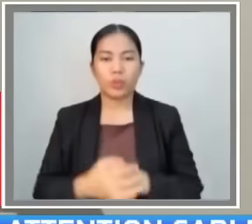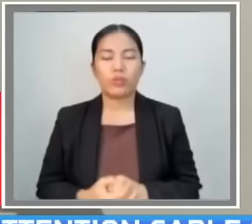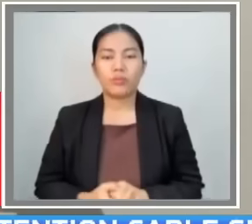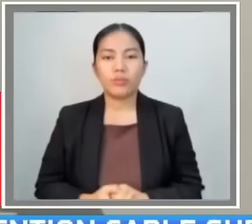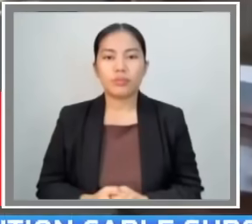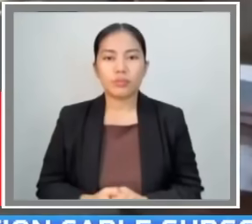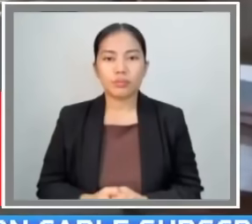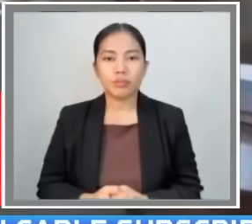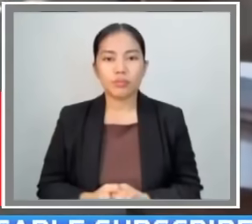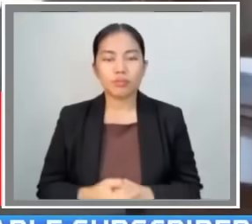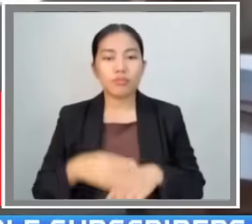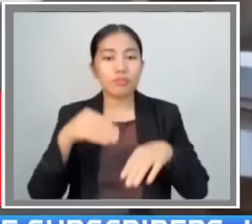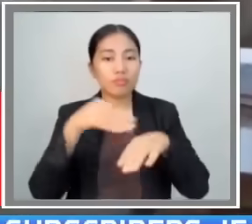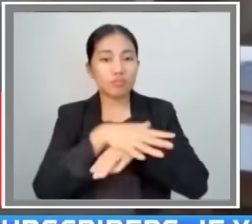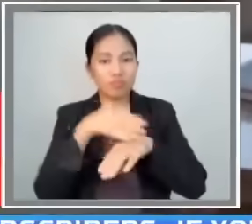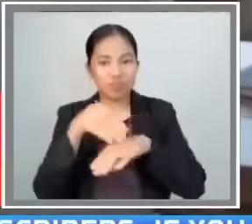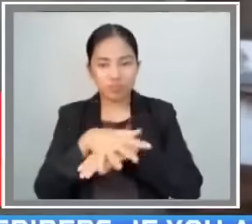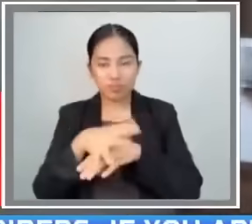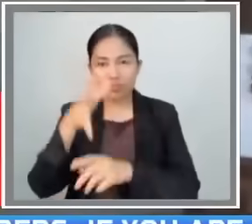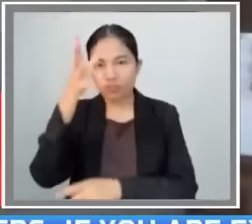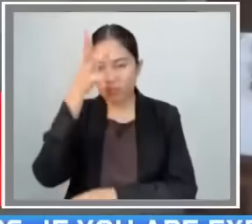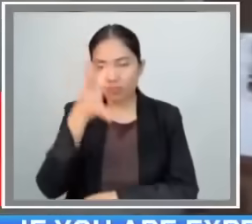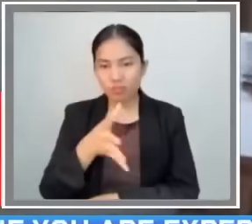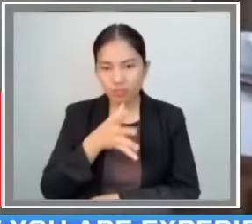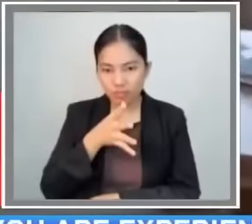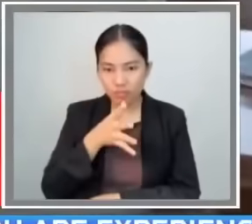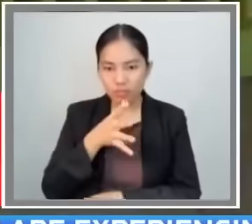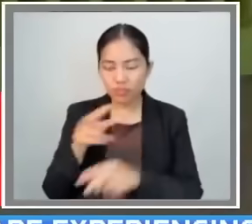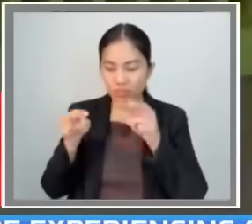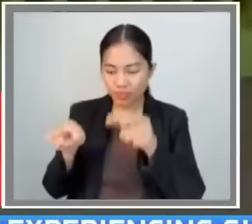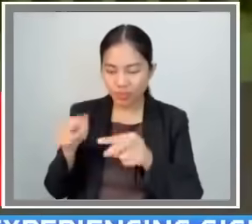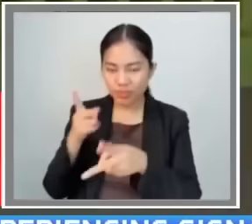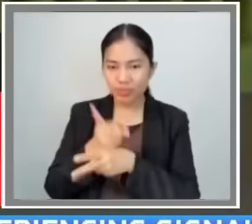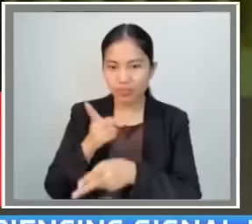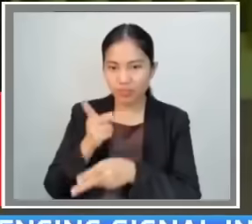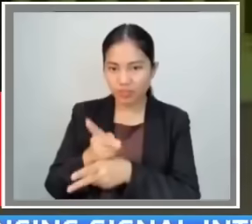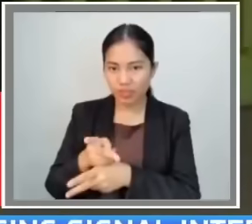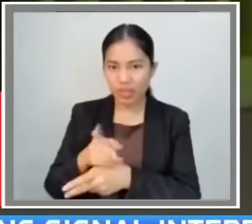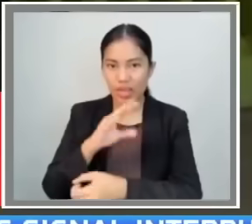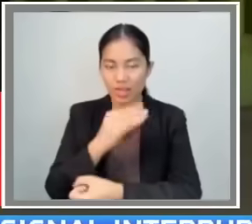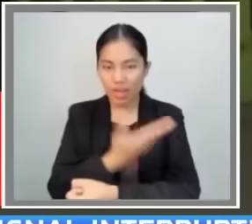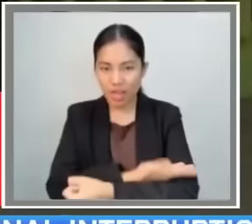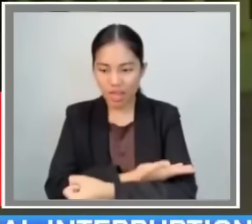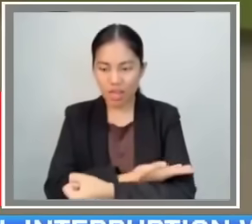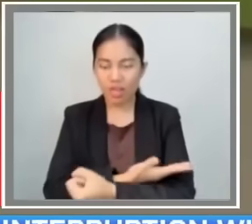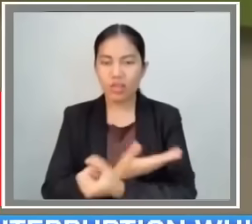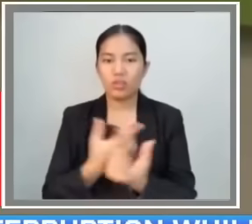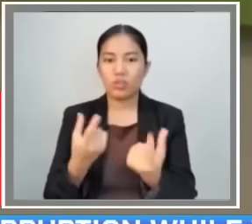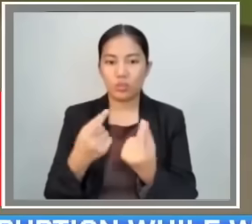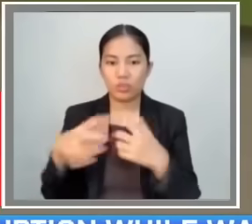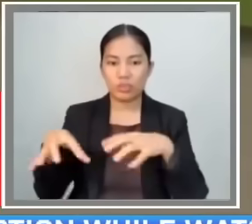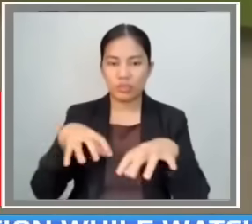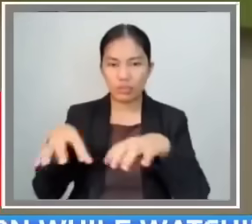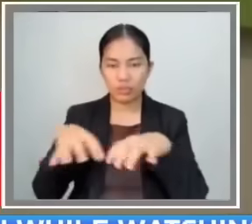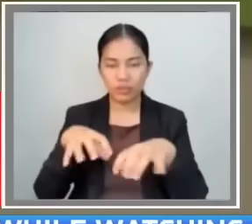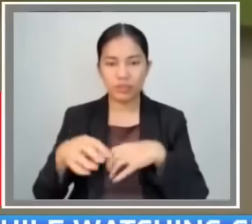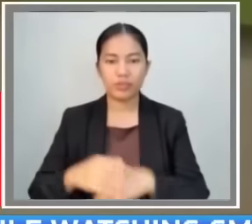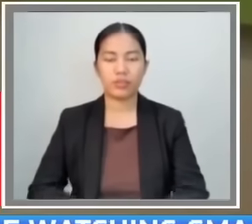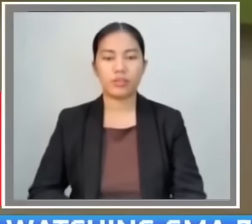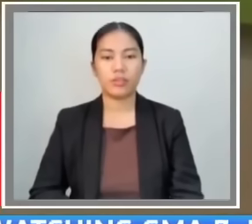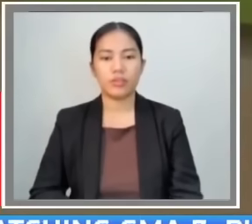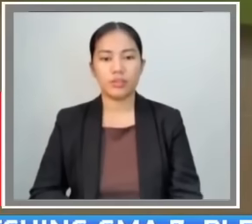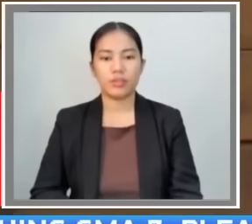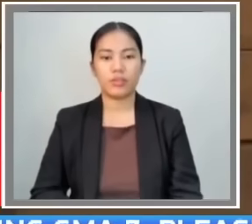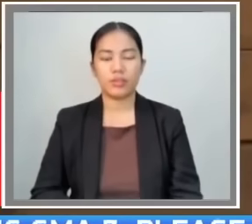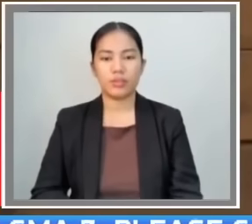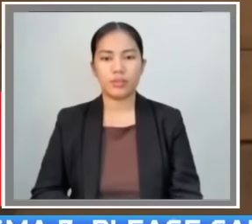na tignan mabuti yung anak, yung mga activities. Ang pamunuan ng Dingras